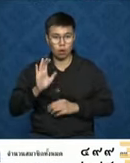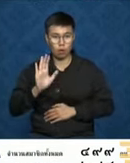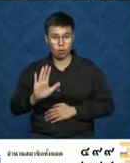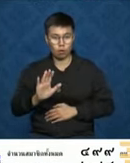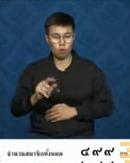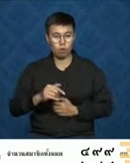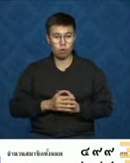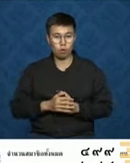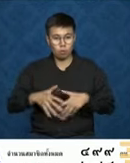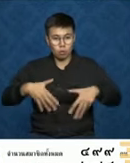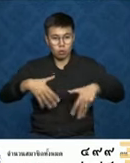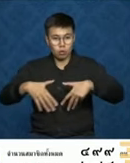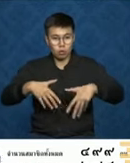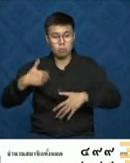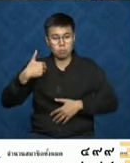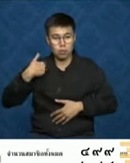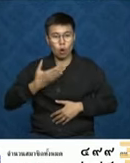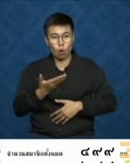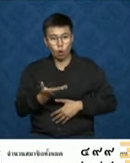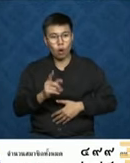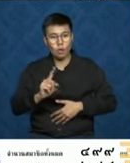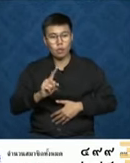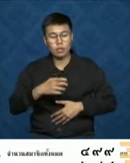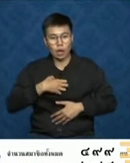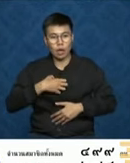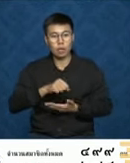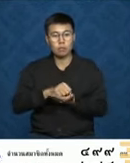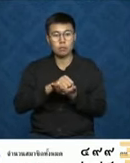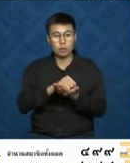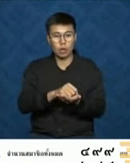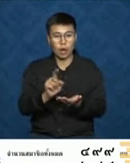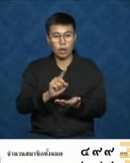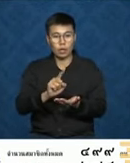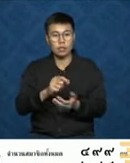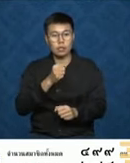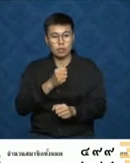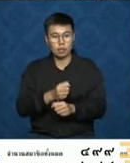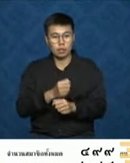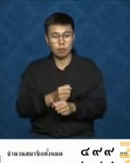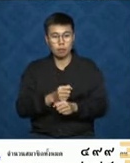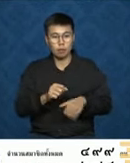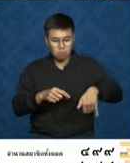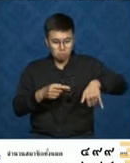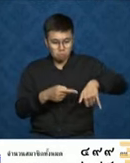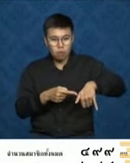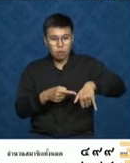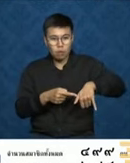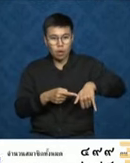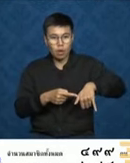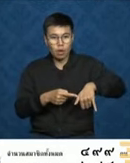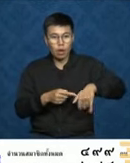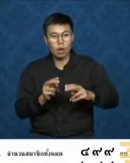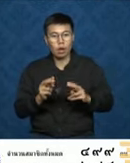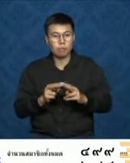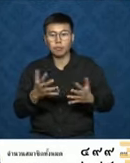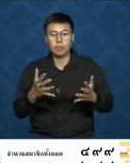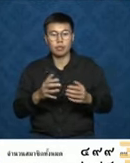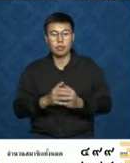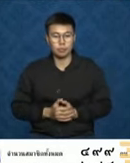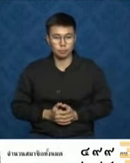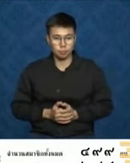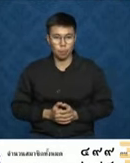นะคะขอให้มีการจัดการบริการทำหมันหมาแมวให้ทั่วถึงทุกพื้นที่ในจำนวนที่มากเพียงพอค่ะ